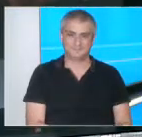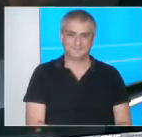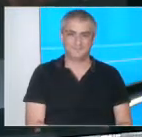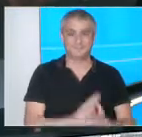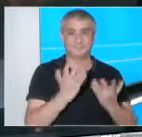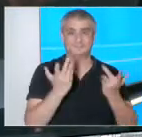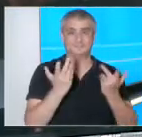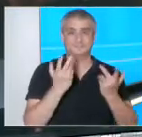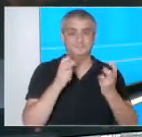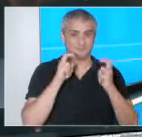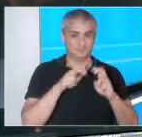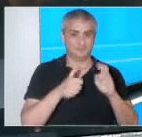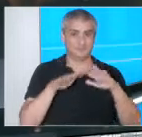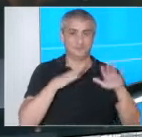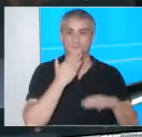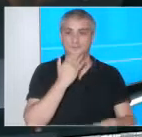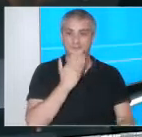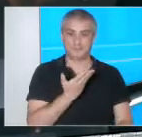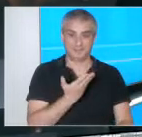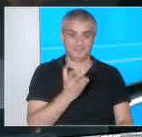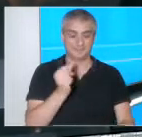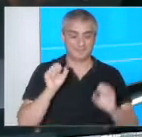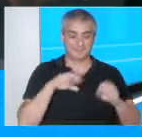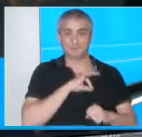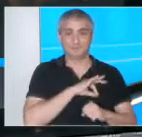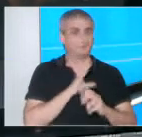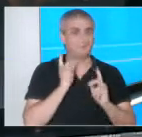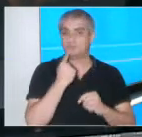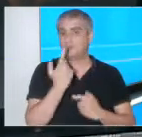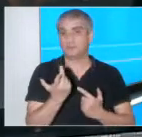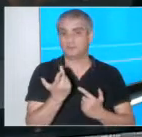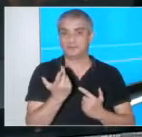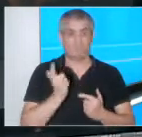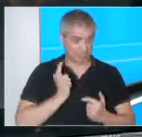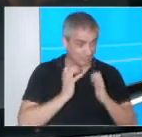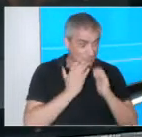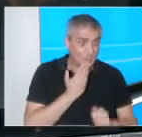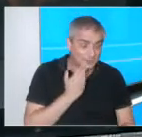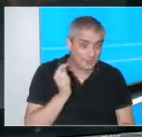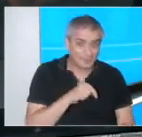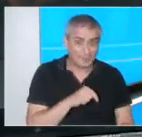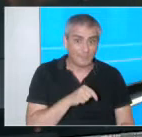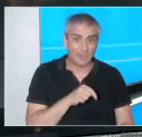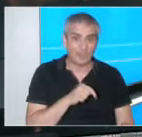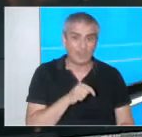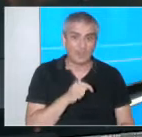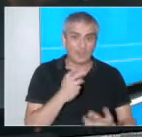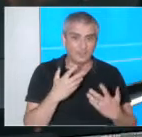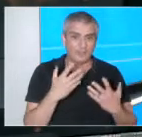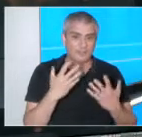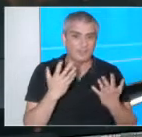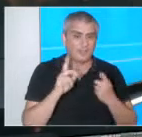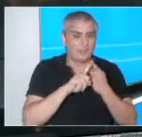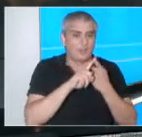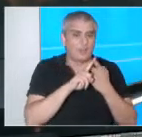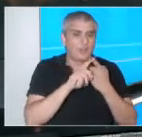שמע, יושב ראש ממשלת ישראל עם נשיא רוסיה, מה יש לו להגיד? מחכים לתקשורת הישראלית. התלות שלו